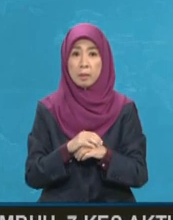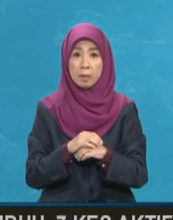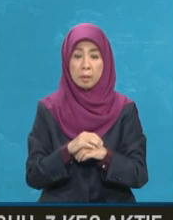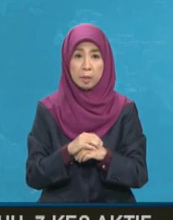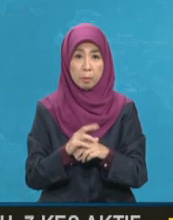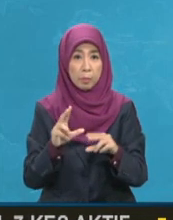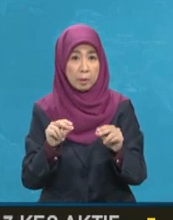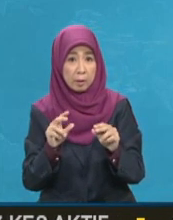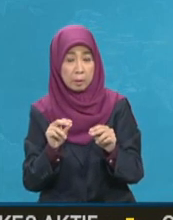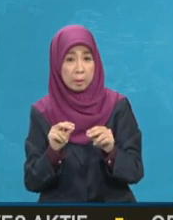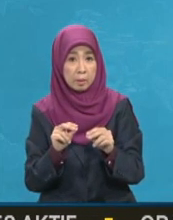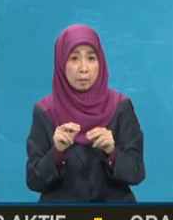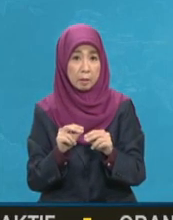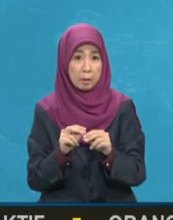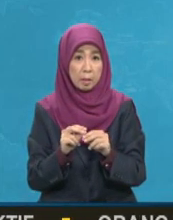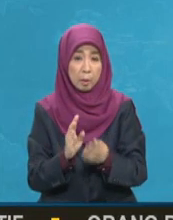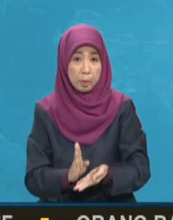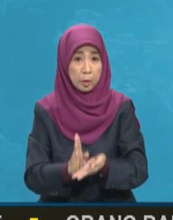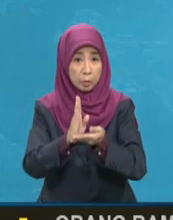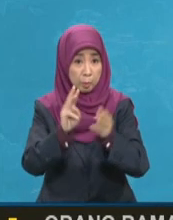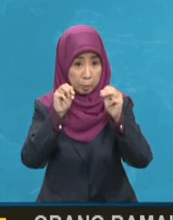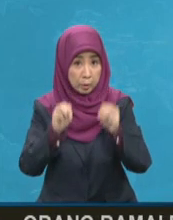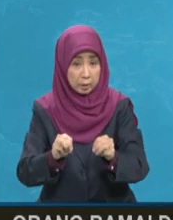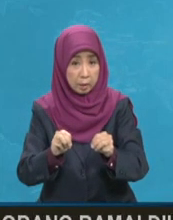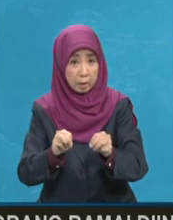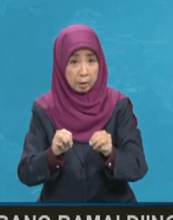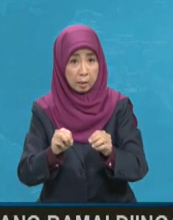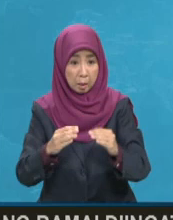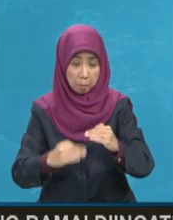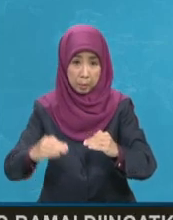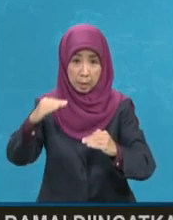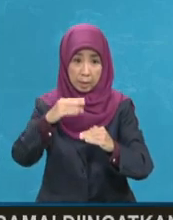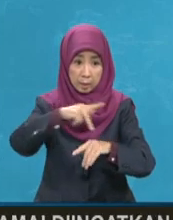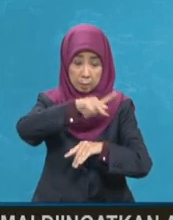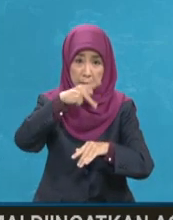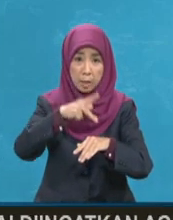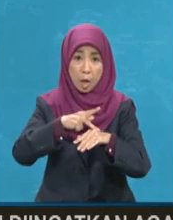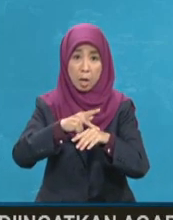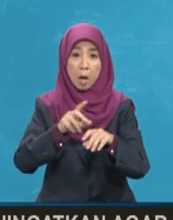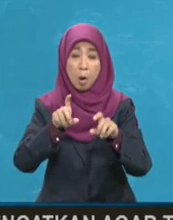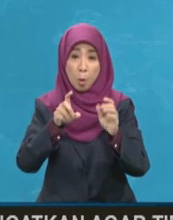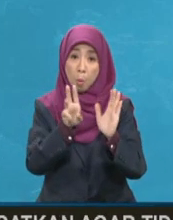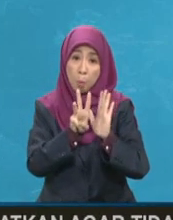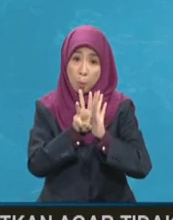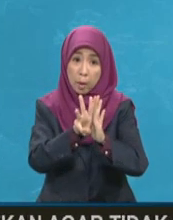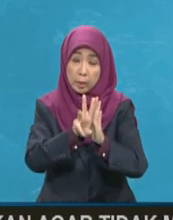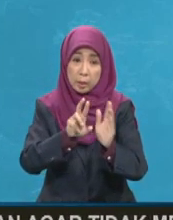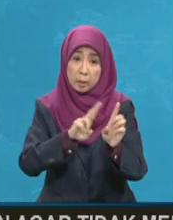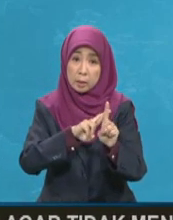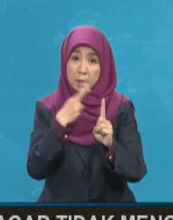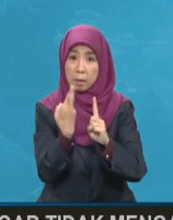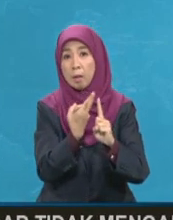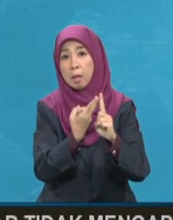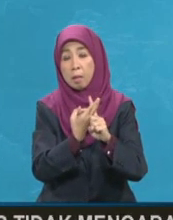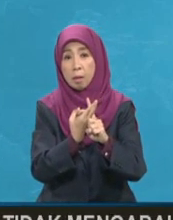Hai yang bukan saja berperan telah menjadikan bantuan kemanusiaan pada peringkat kebangsaan malah mewakili negara peringkat 100 tahun